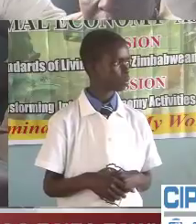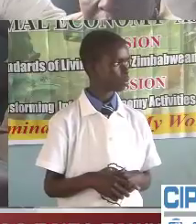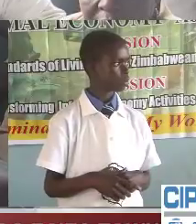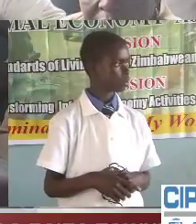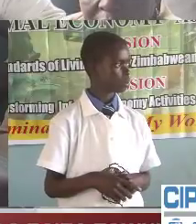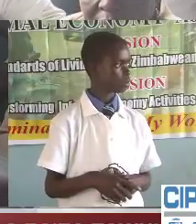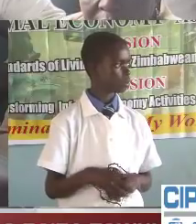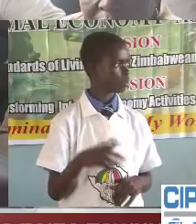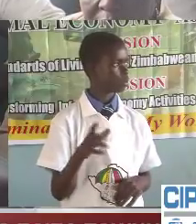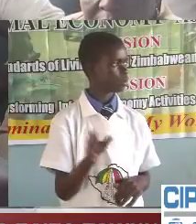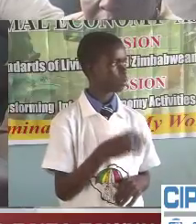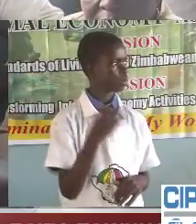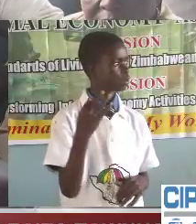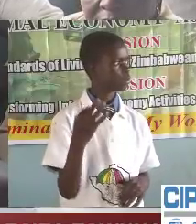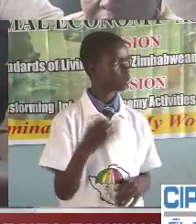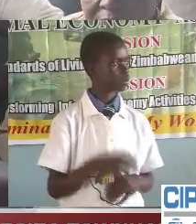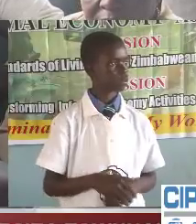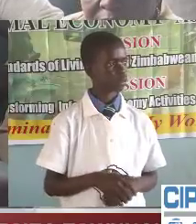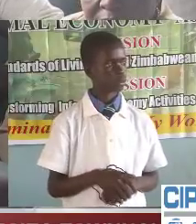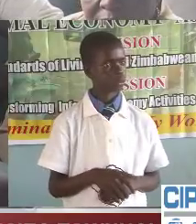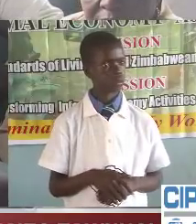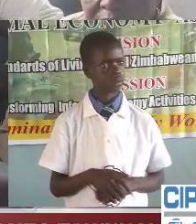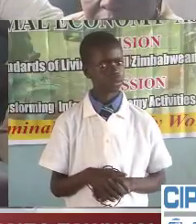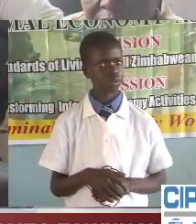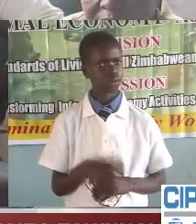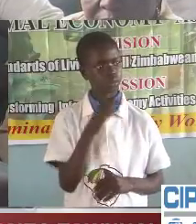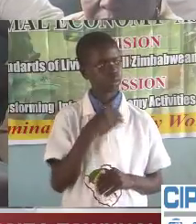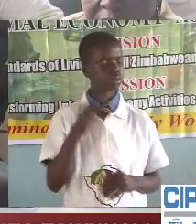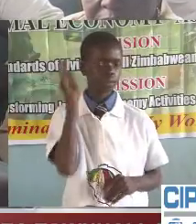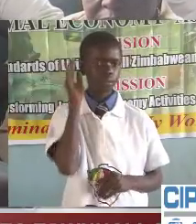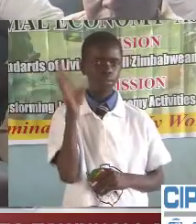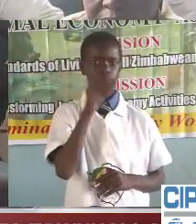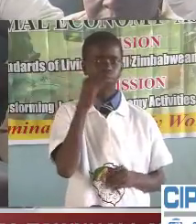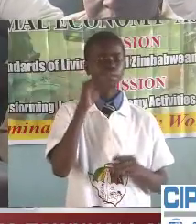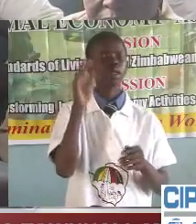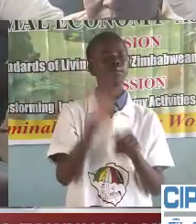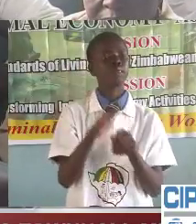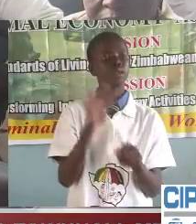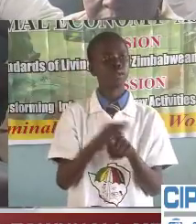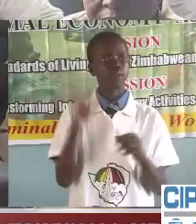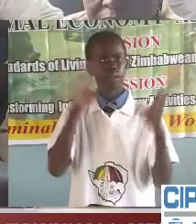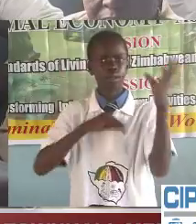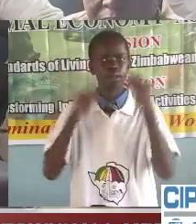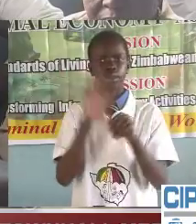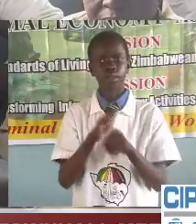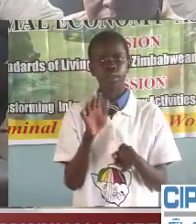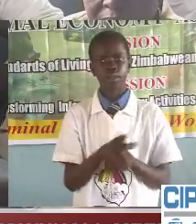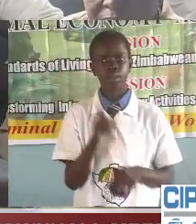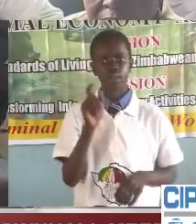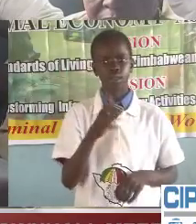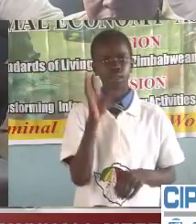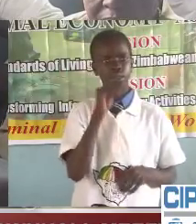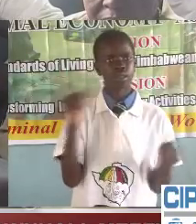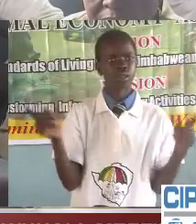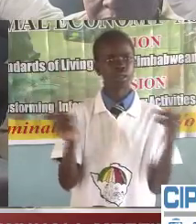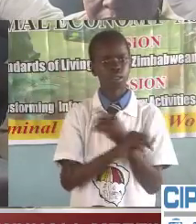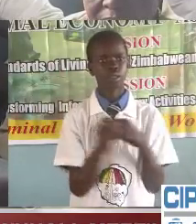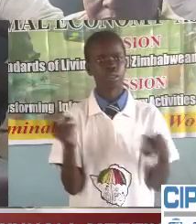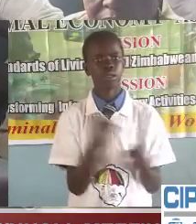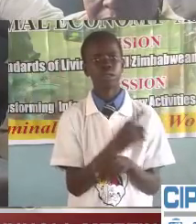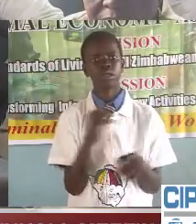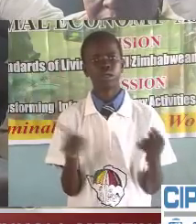Toenda pane vataderera. Ndanzwa muchitaura zvakawanda. Muchiti tinochinja zvakati pane